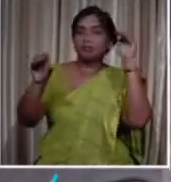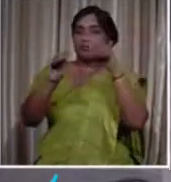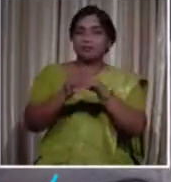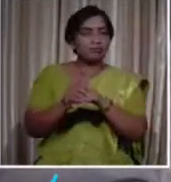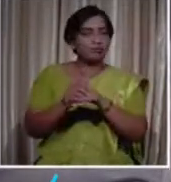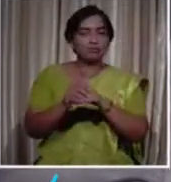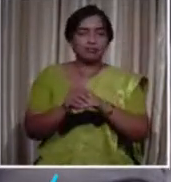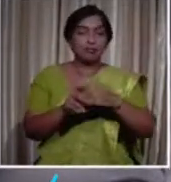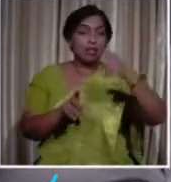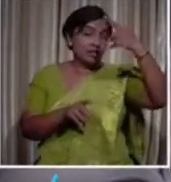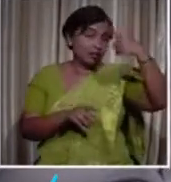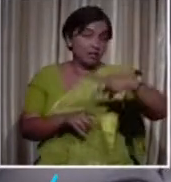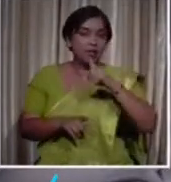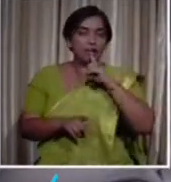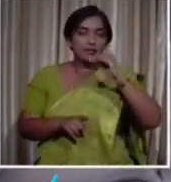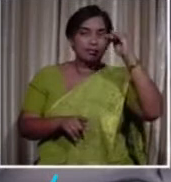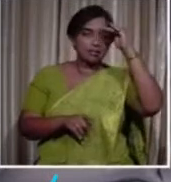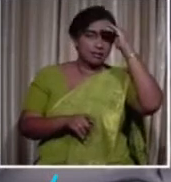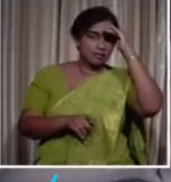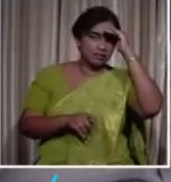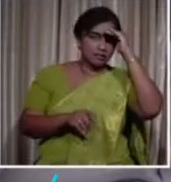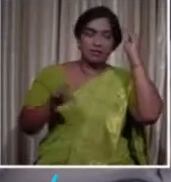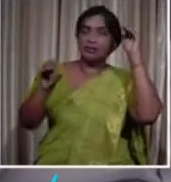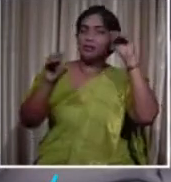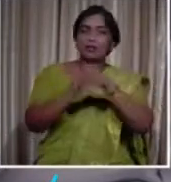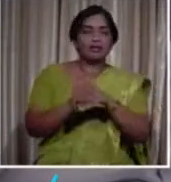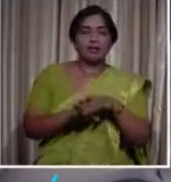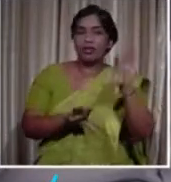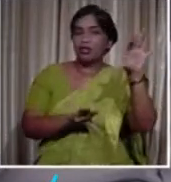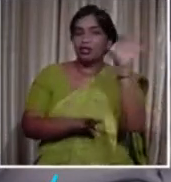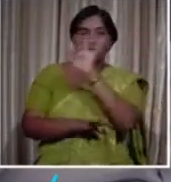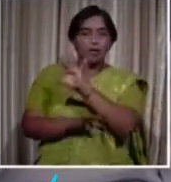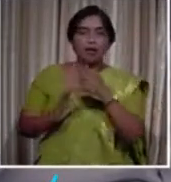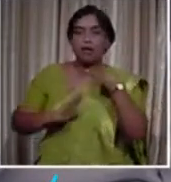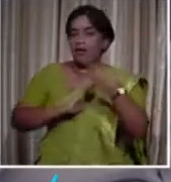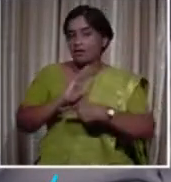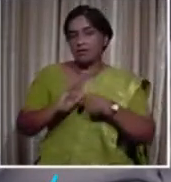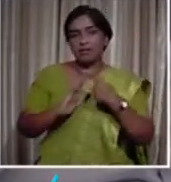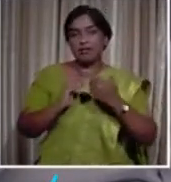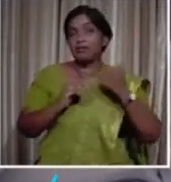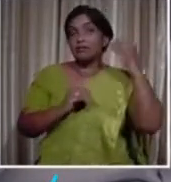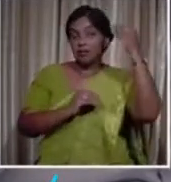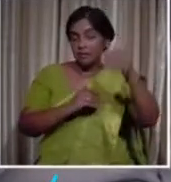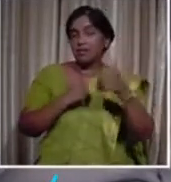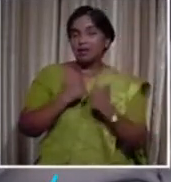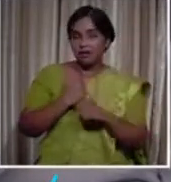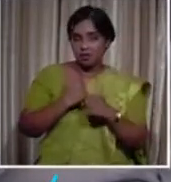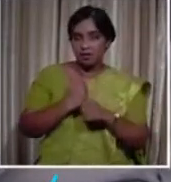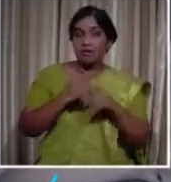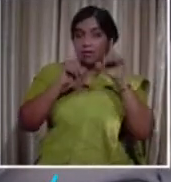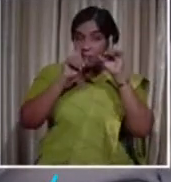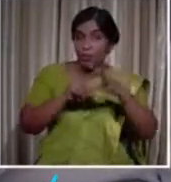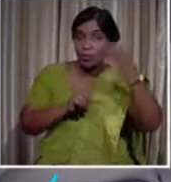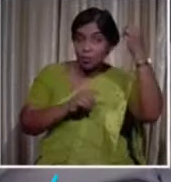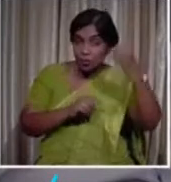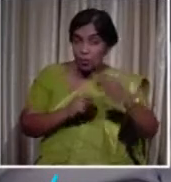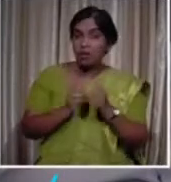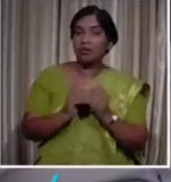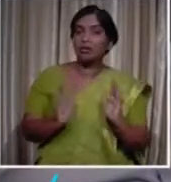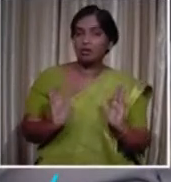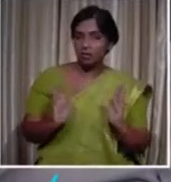තබා නියෝජ්‍ය කතානායක ධූරයටවත් පත් වෙන්න පුළුවන් රටක් ඉදිරියේදී බිහි වේවි. ඒ දවස උදා